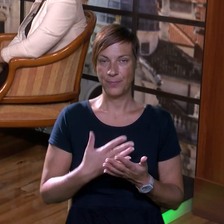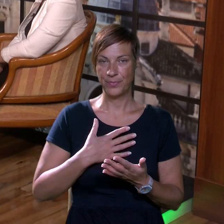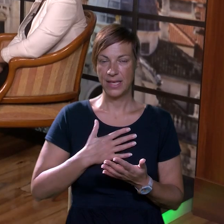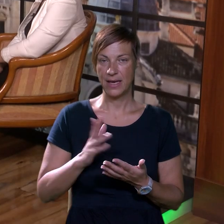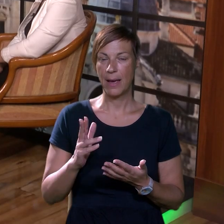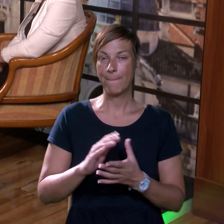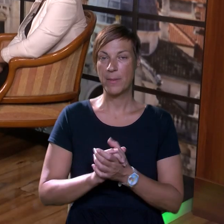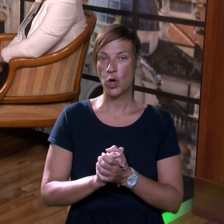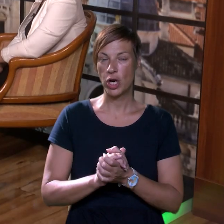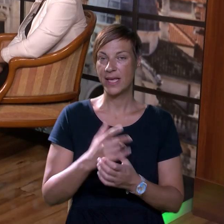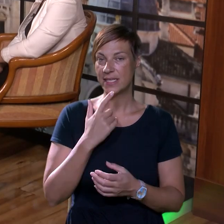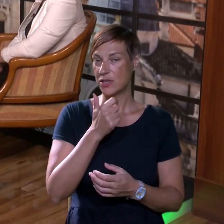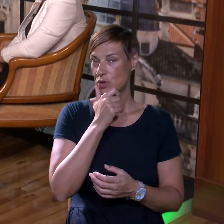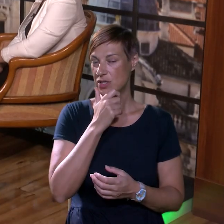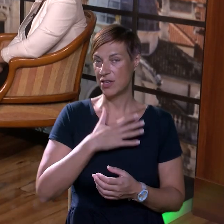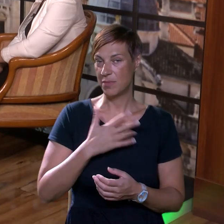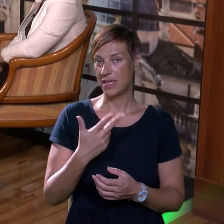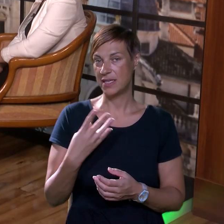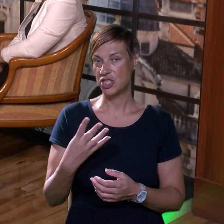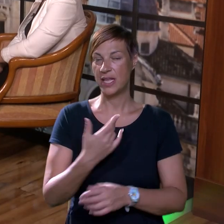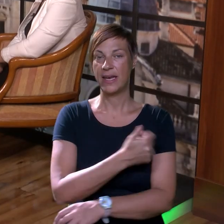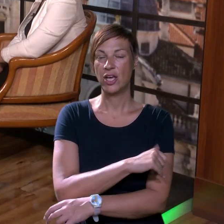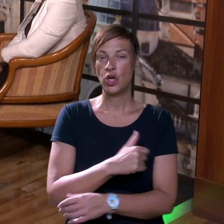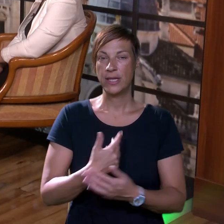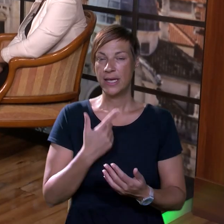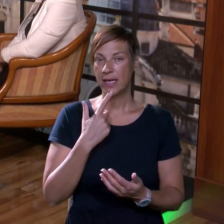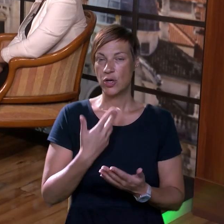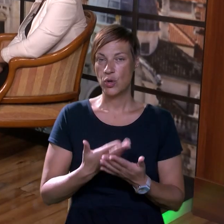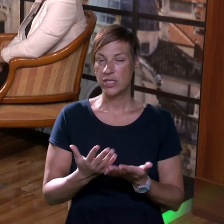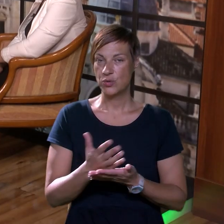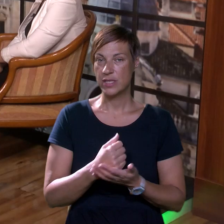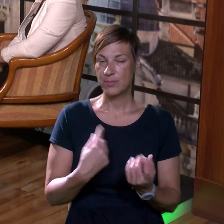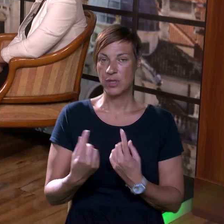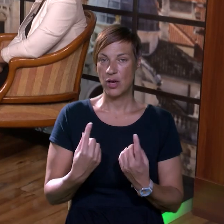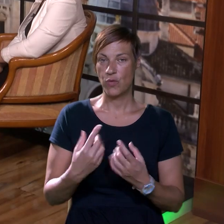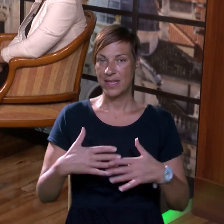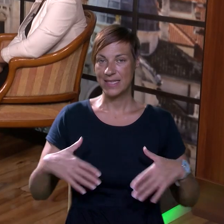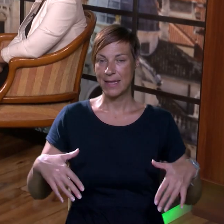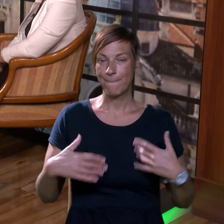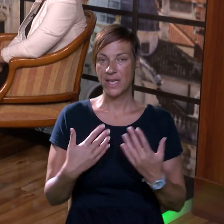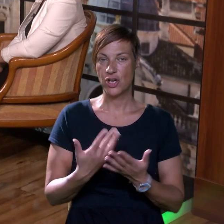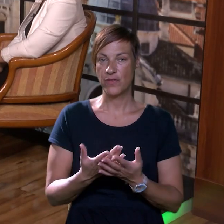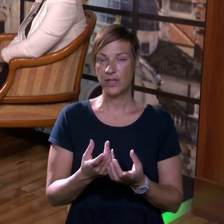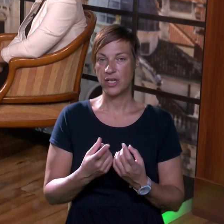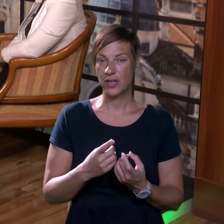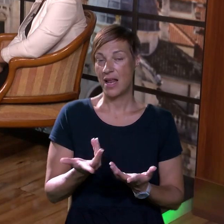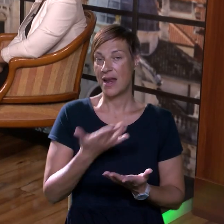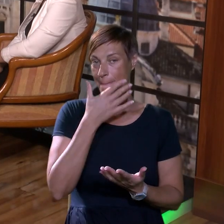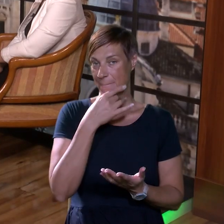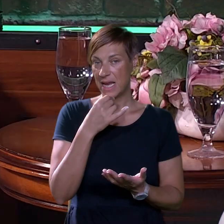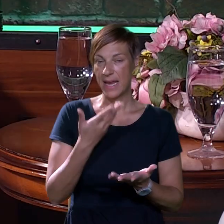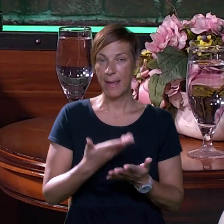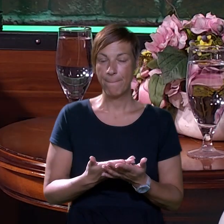Pa evo, ja imam kolegice koje su starije od mene 3 do 4 godine, koje su ispunile uvjete za mirovinu, ali nam je